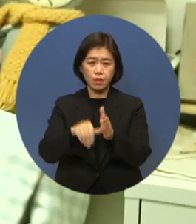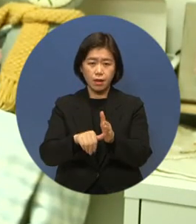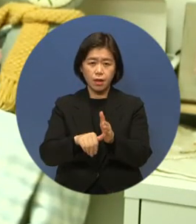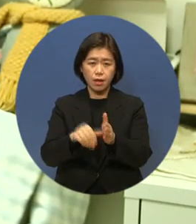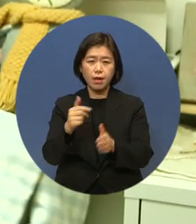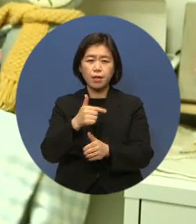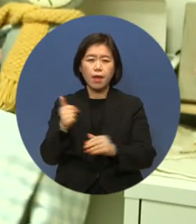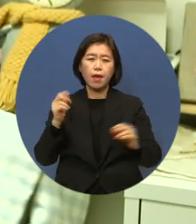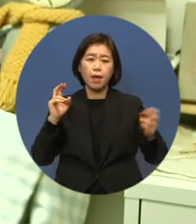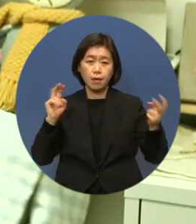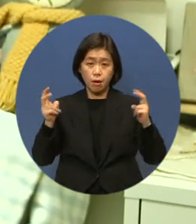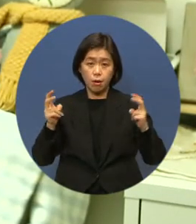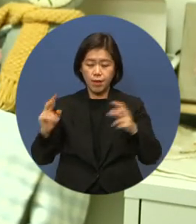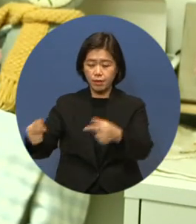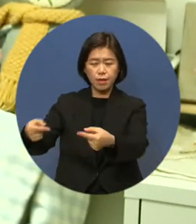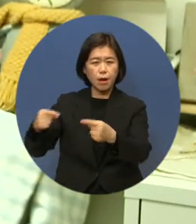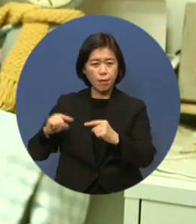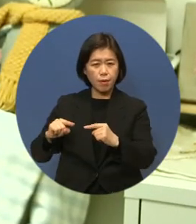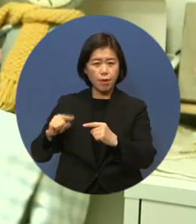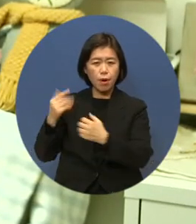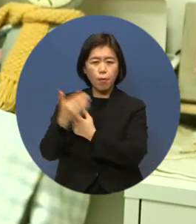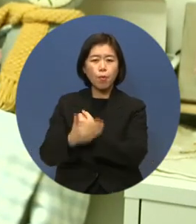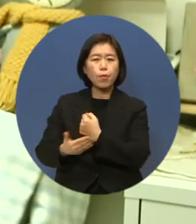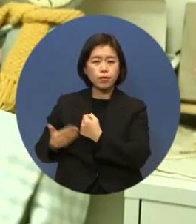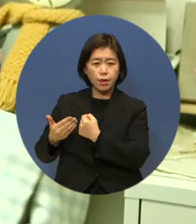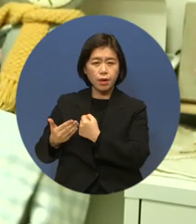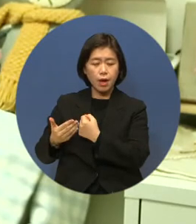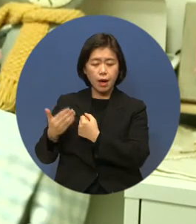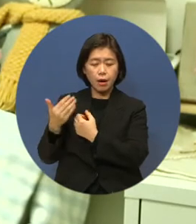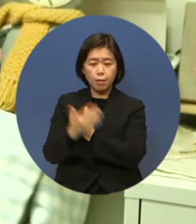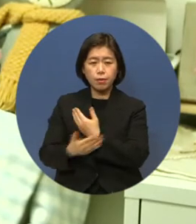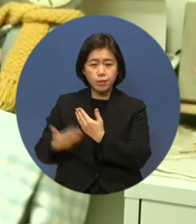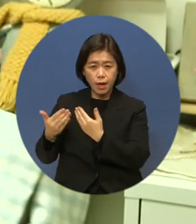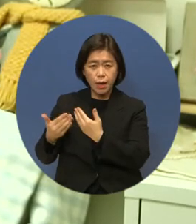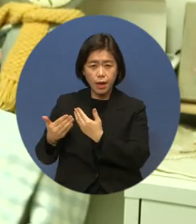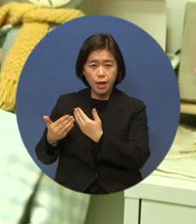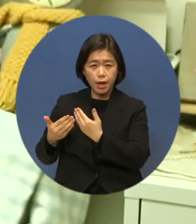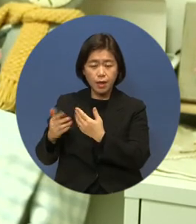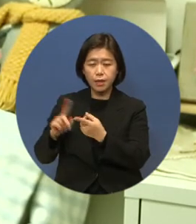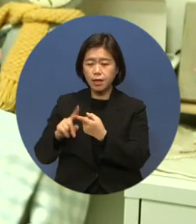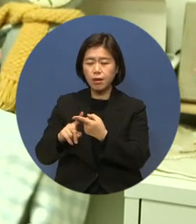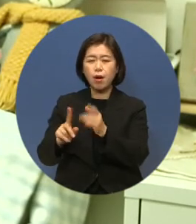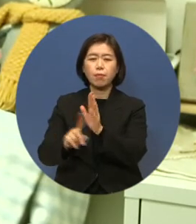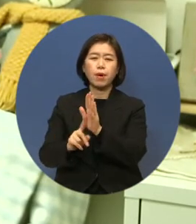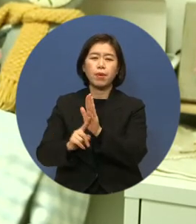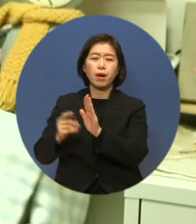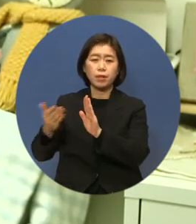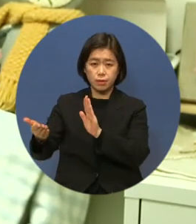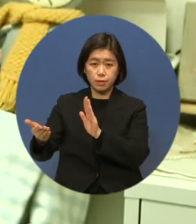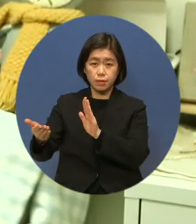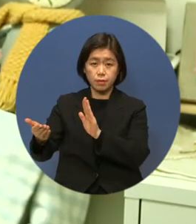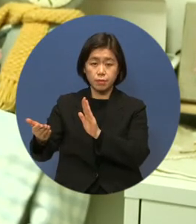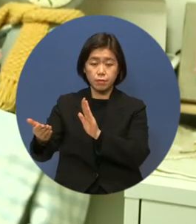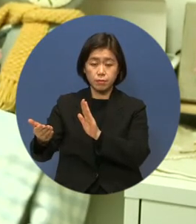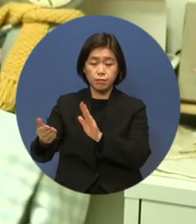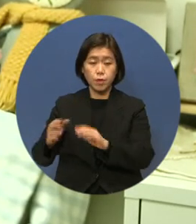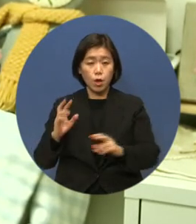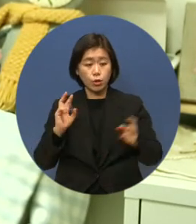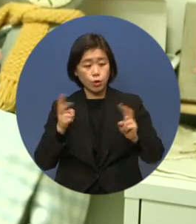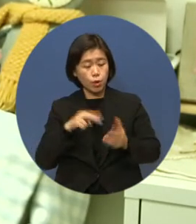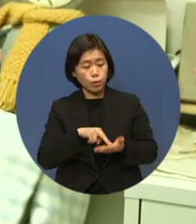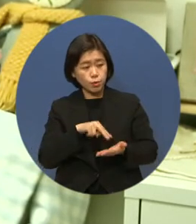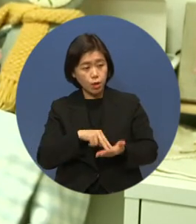참여형 봉사활동으로 저희가 소개를 드려요. 그러면은 기업에서 참여하실 기업이 신청을 해주시면은